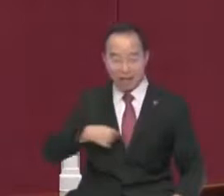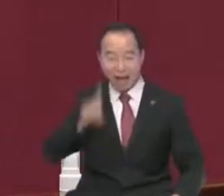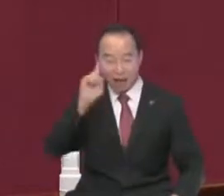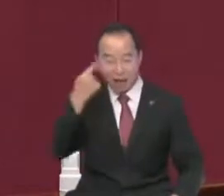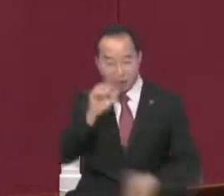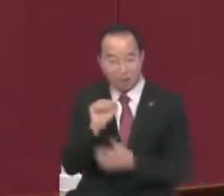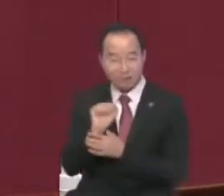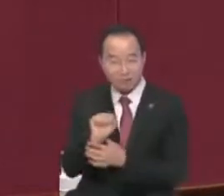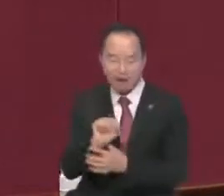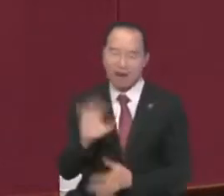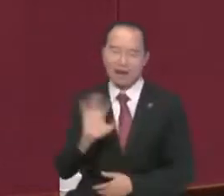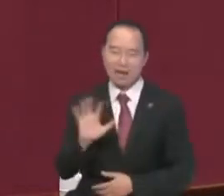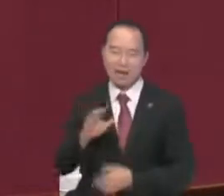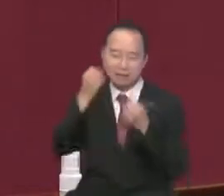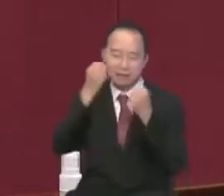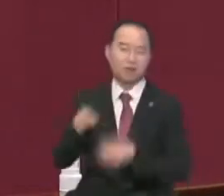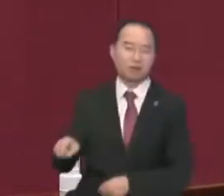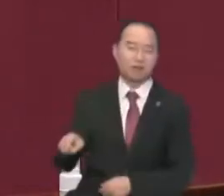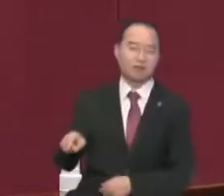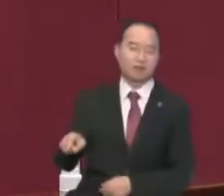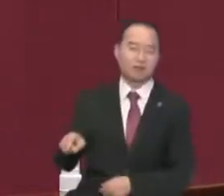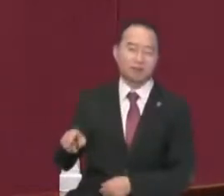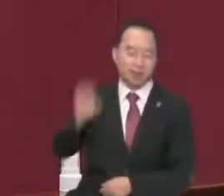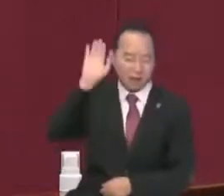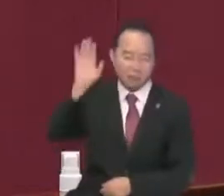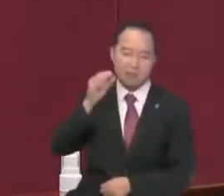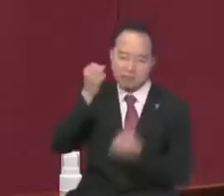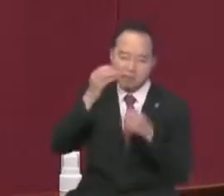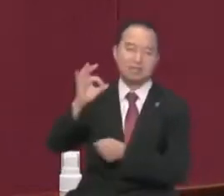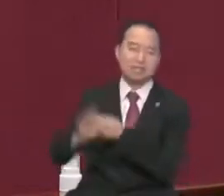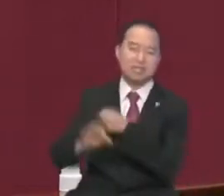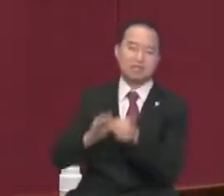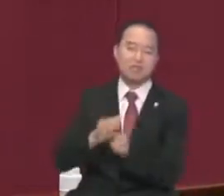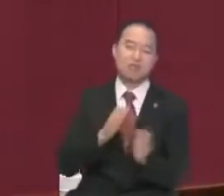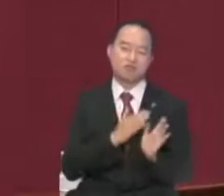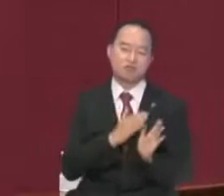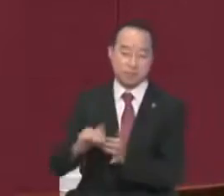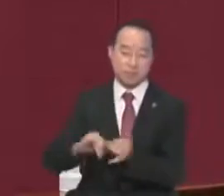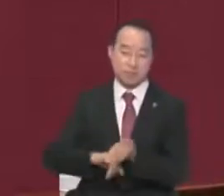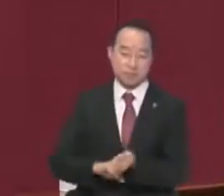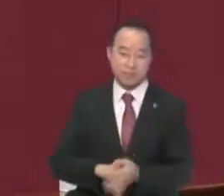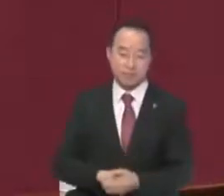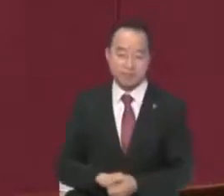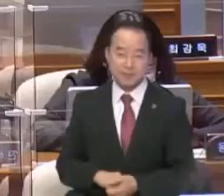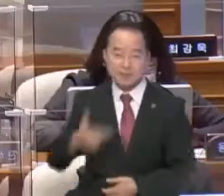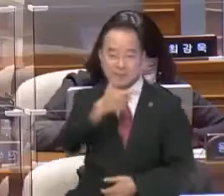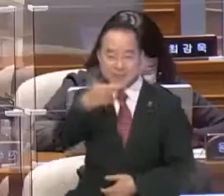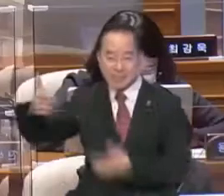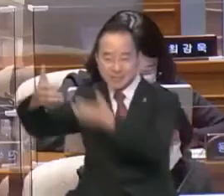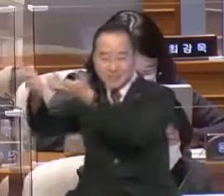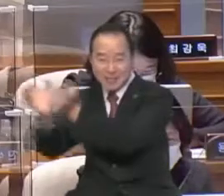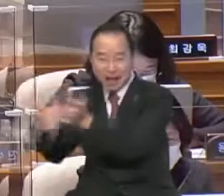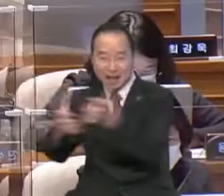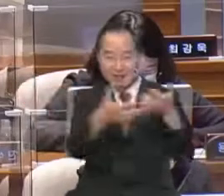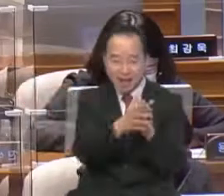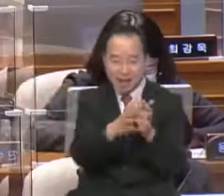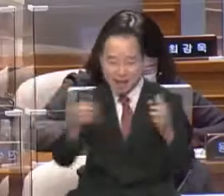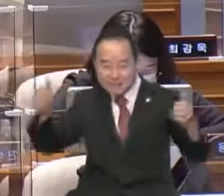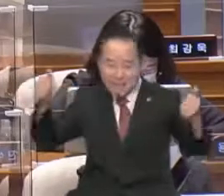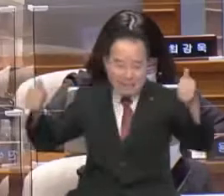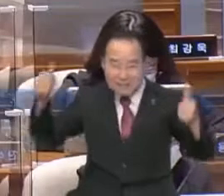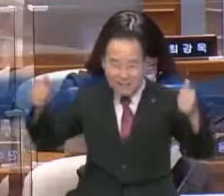정의당은 새로운 10년을 준비하겠습니다. 거대 양당이 지지율을 두고 엎치락뒤치락 경쟁할 때